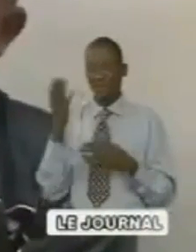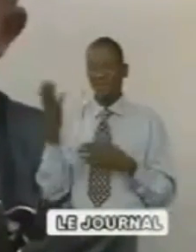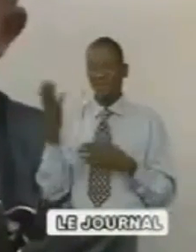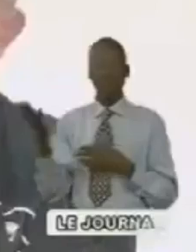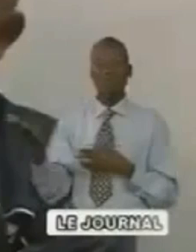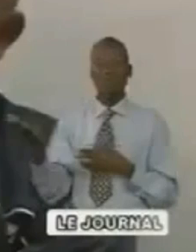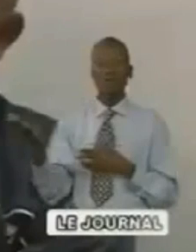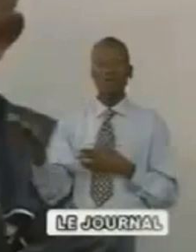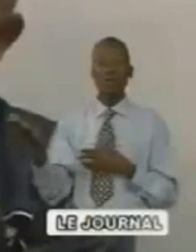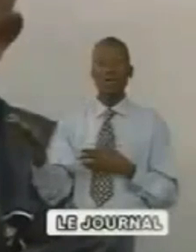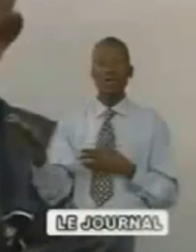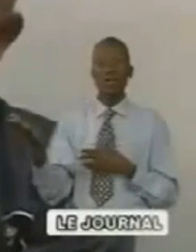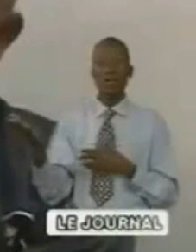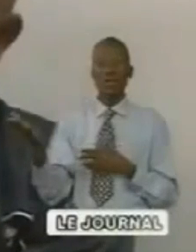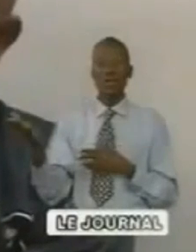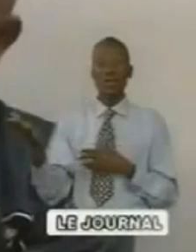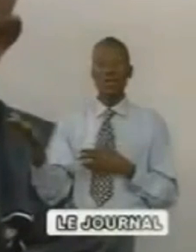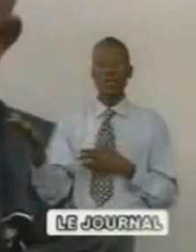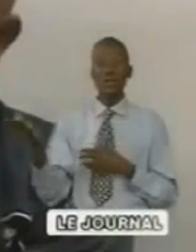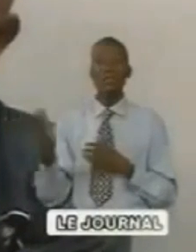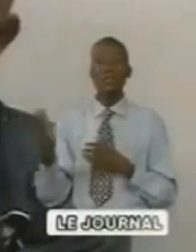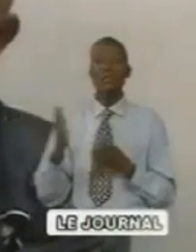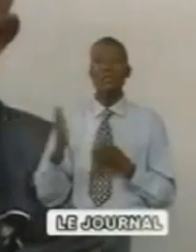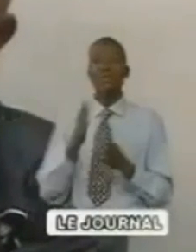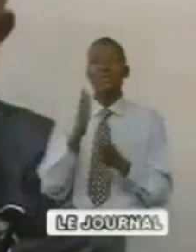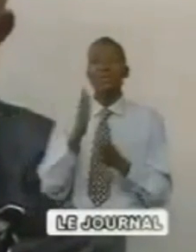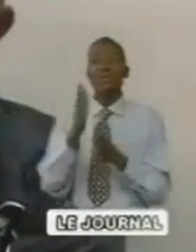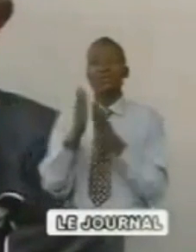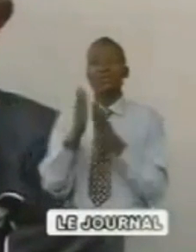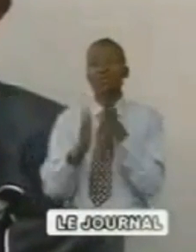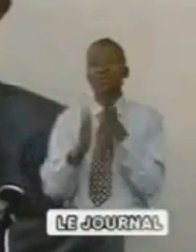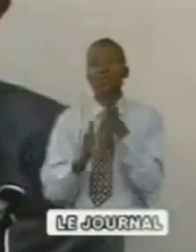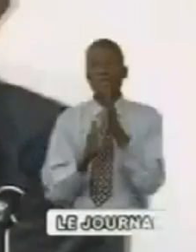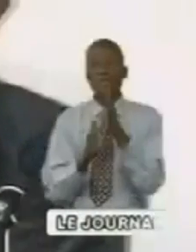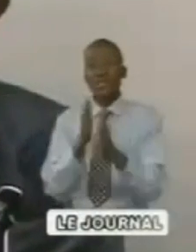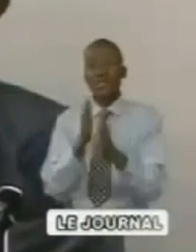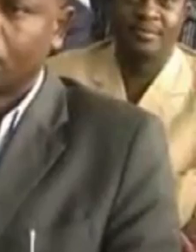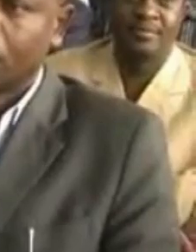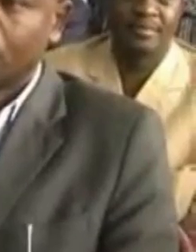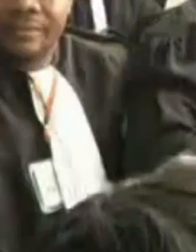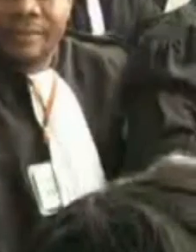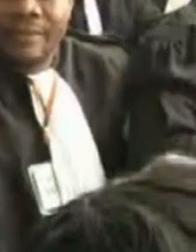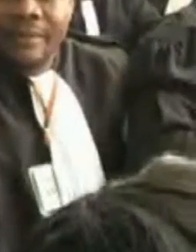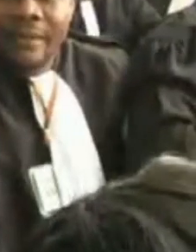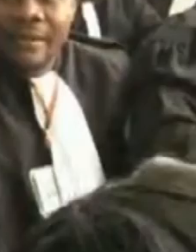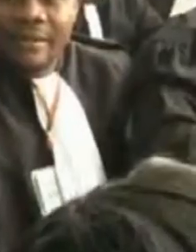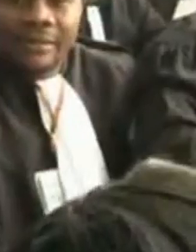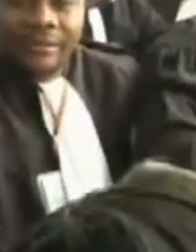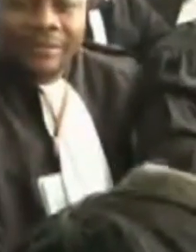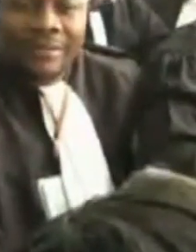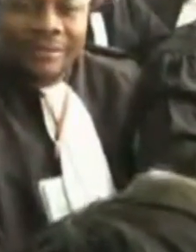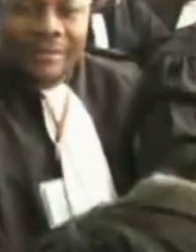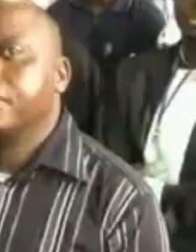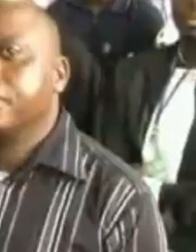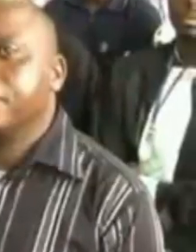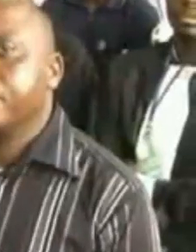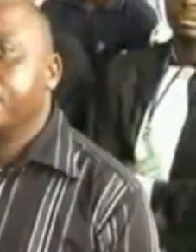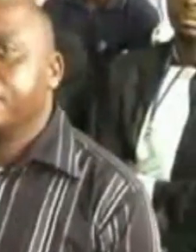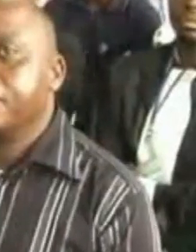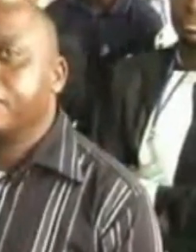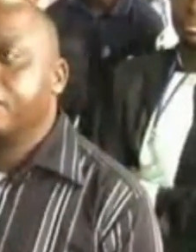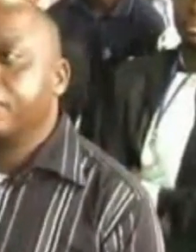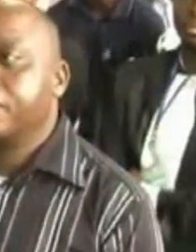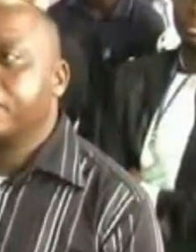n'a pas de problème de naoyoko à l'embongo et à moutouté. N'allez n'a pas de bon à potisser mon aïsasaté.